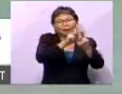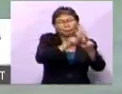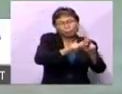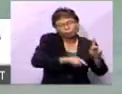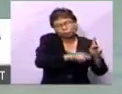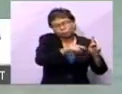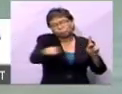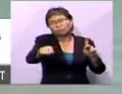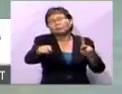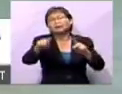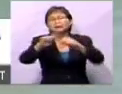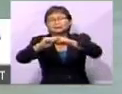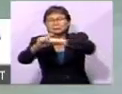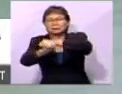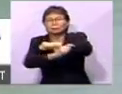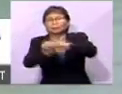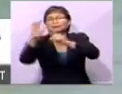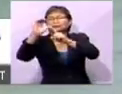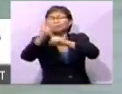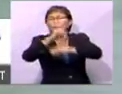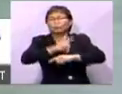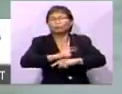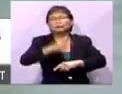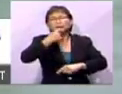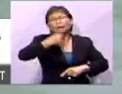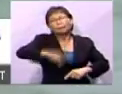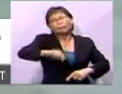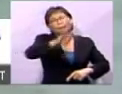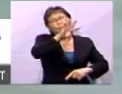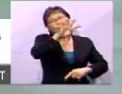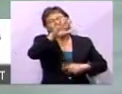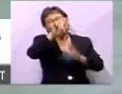Taman Tamadun Islam selama 45 minit.